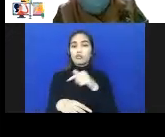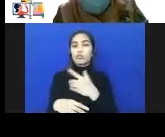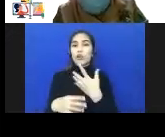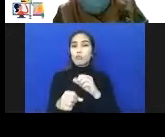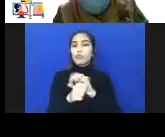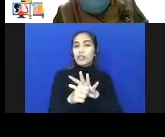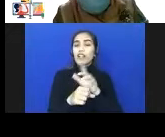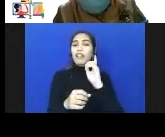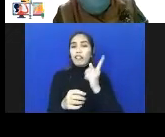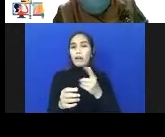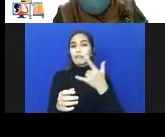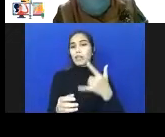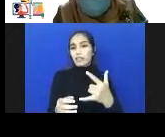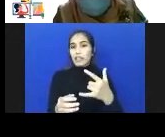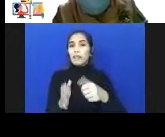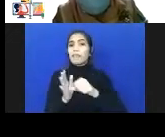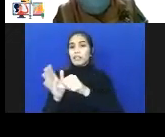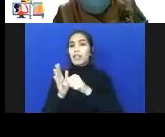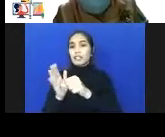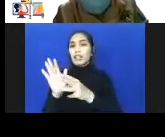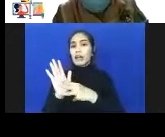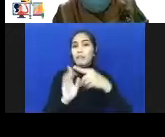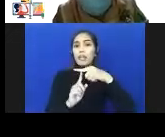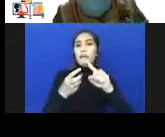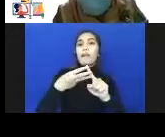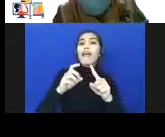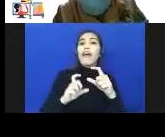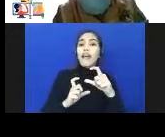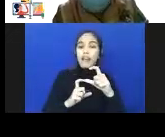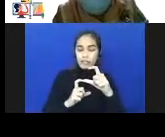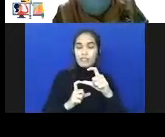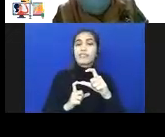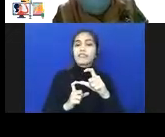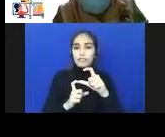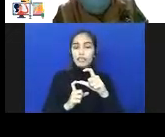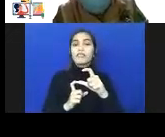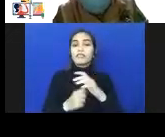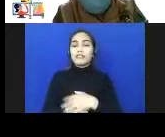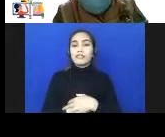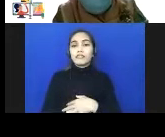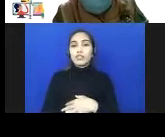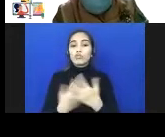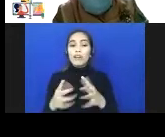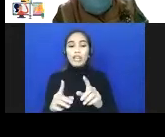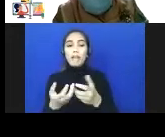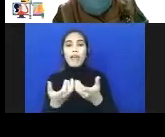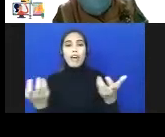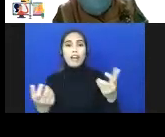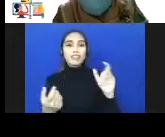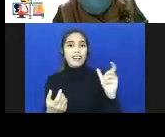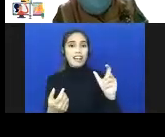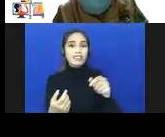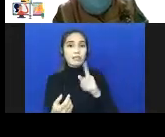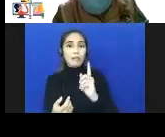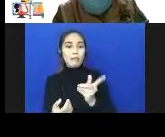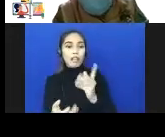tetap melaksanakan pelayanan MTBS, hanya jelas berbeda sebelum masa pandemi gitu ya. Kalau dulu semua langsung